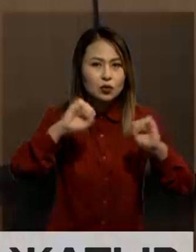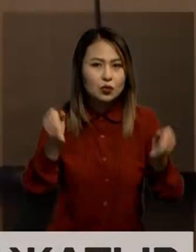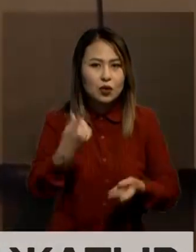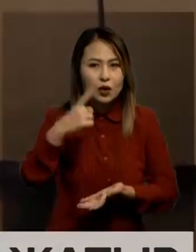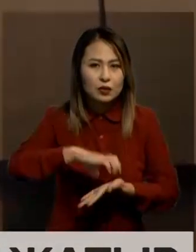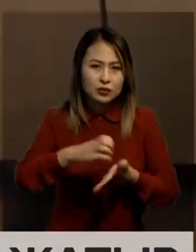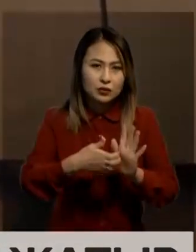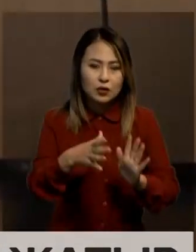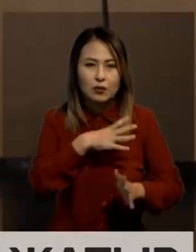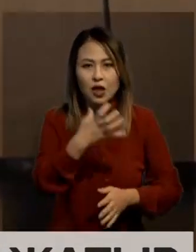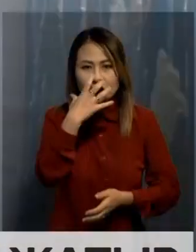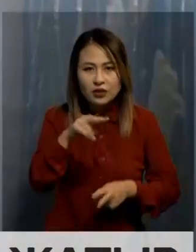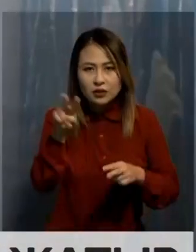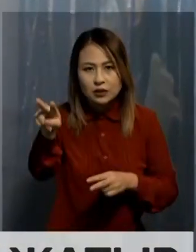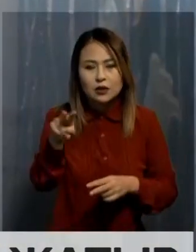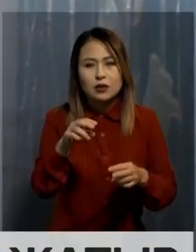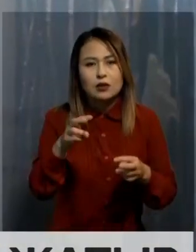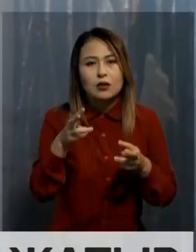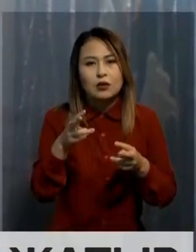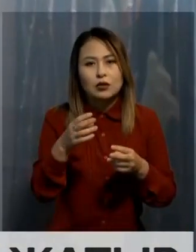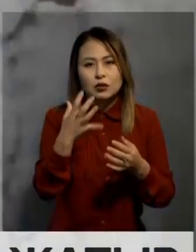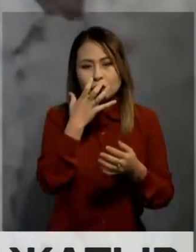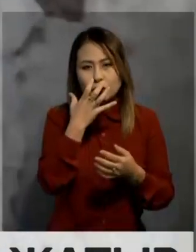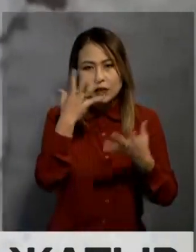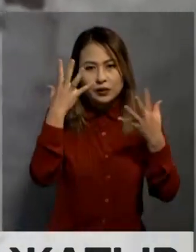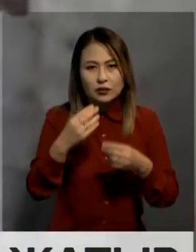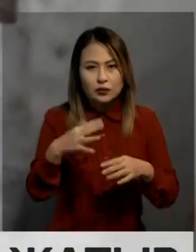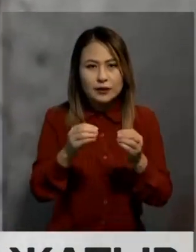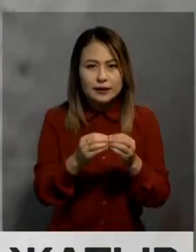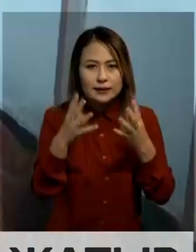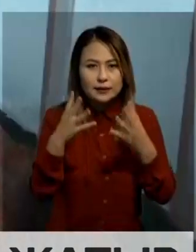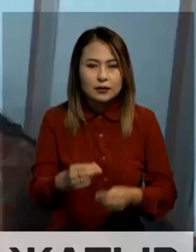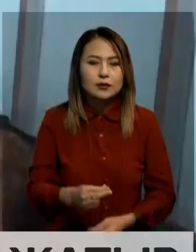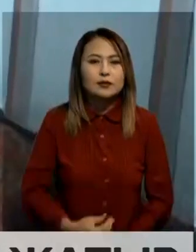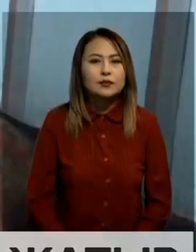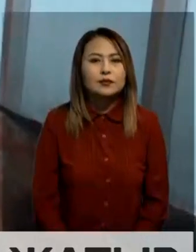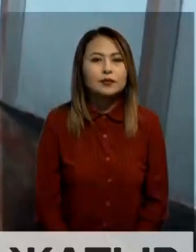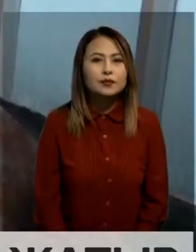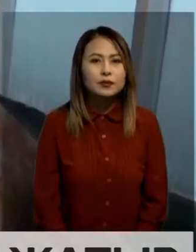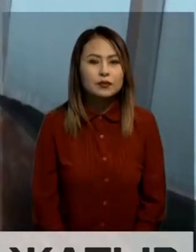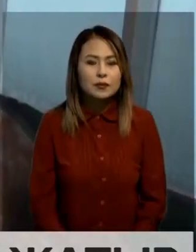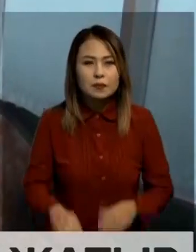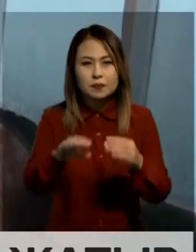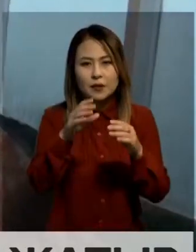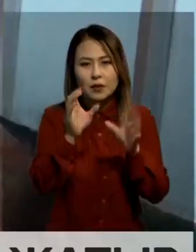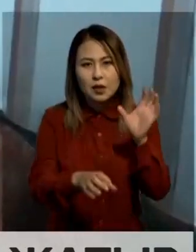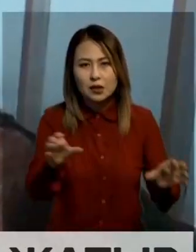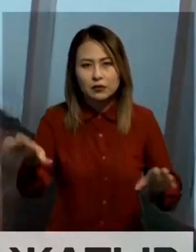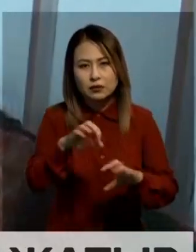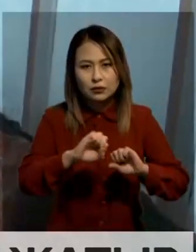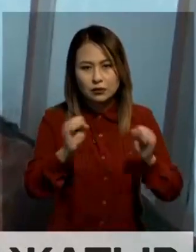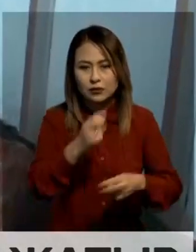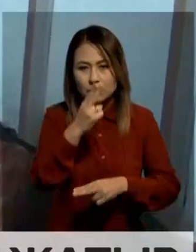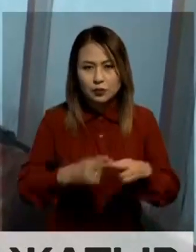бөлмеге жылытқыш құралды қосып күнелтіп жатқанына бүгін міне 10 күн болды. Батайды қатып жарып жөнді түбен